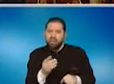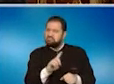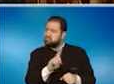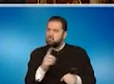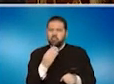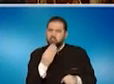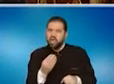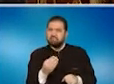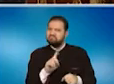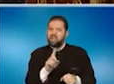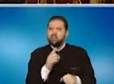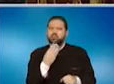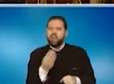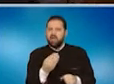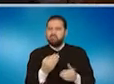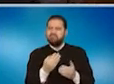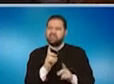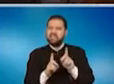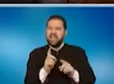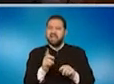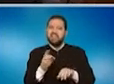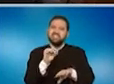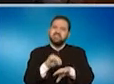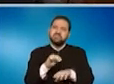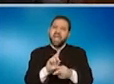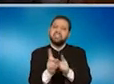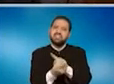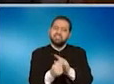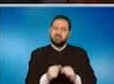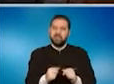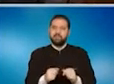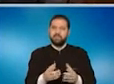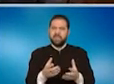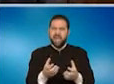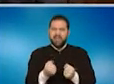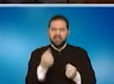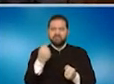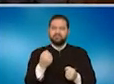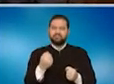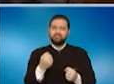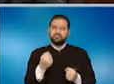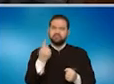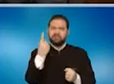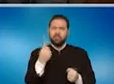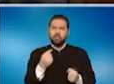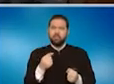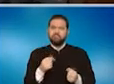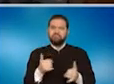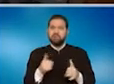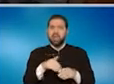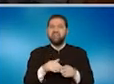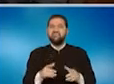mult, nu-l durea, că dacă l-ar fi durut, poate s-ar fi schimbat. Avem un eveniment în viața lui. Vine Hristos,